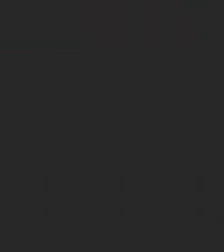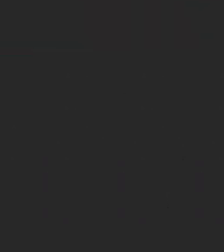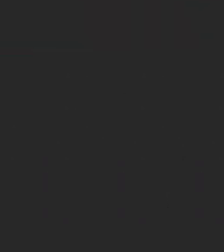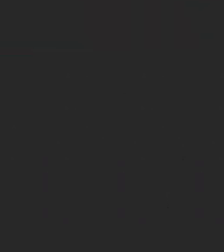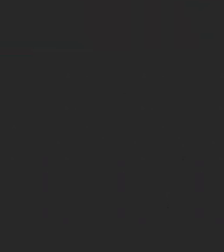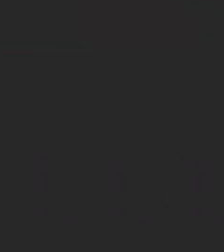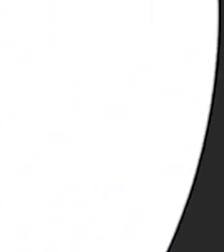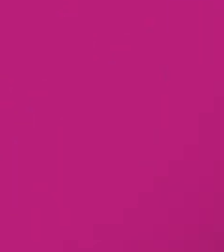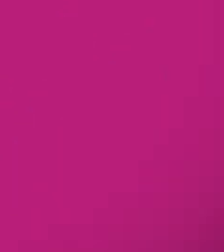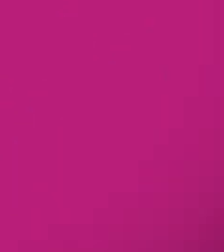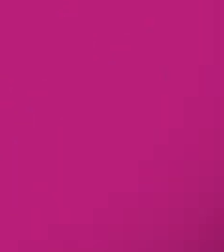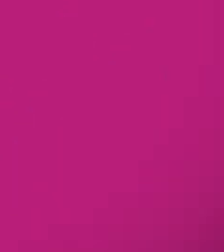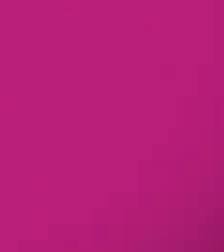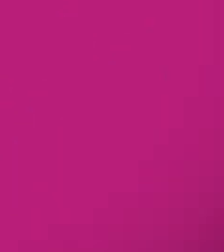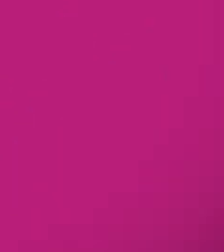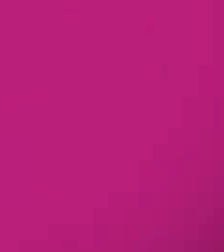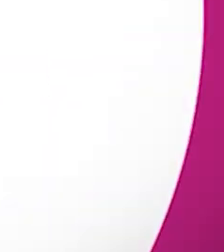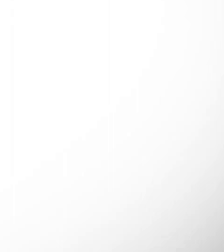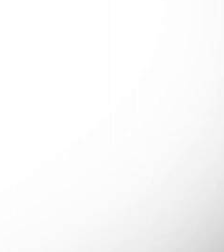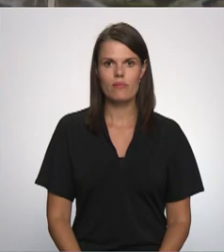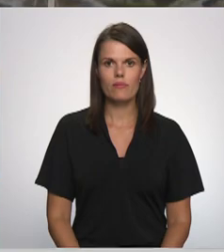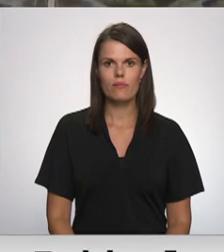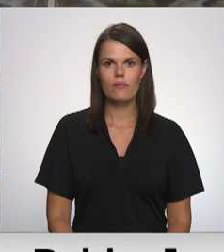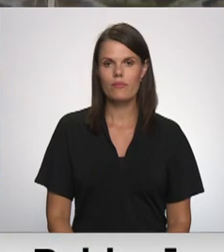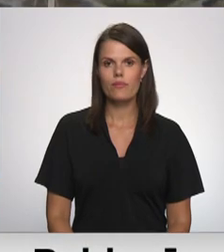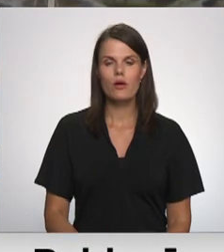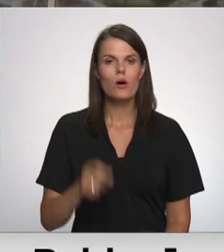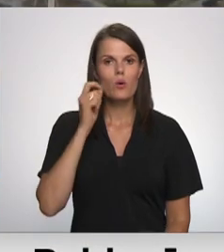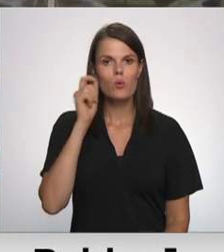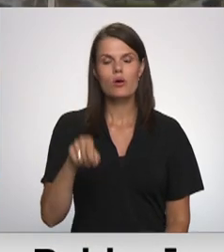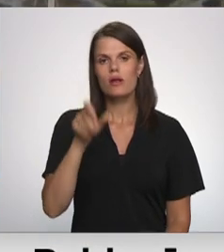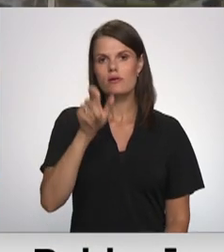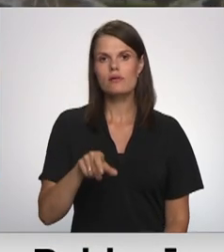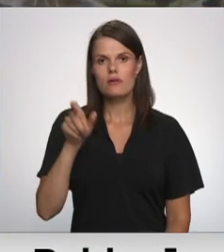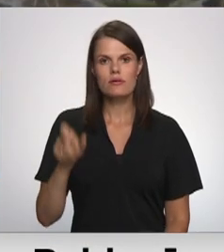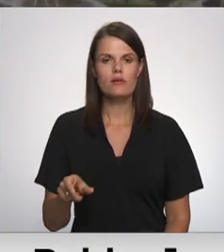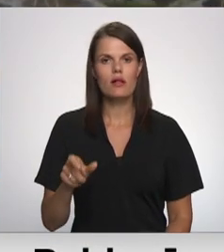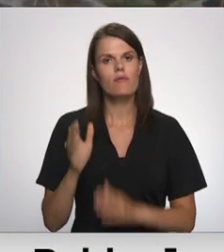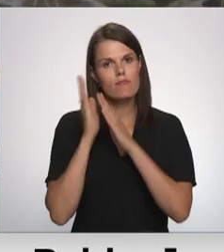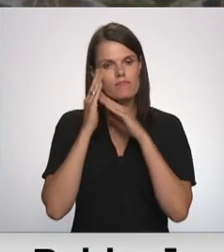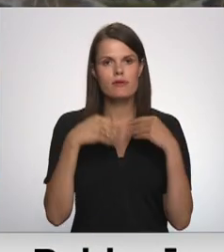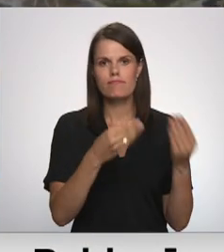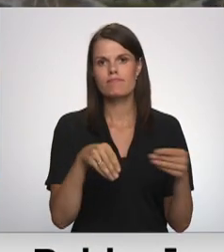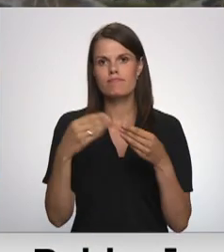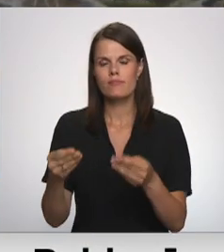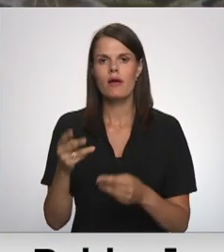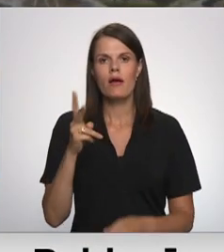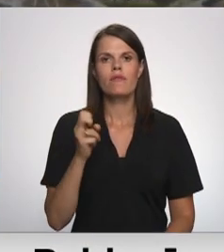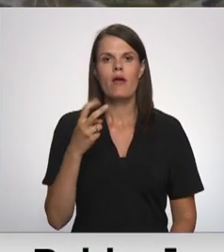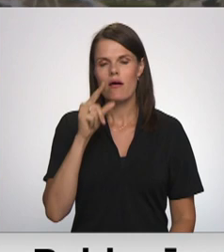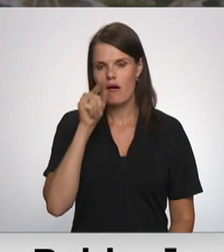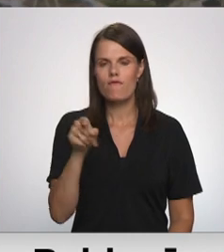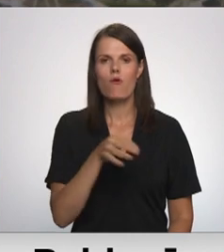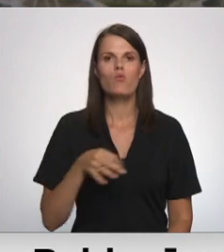Re! Viss ēters ir te! Ukrainas iedzīvotāju izmitināšanai Ķekavas novada pašvaldība